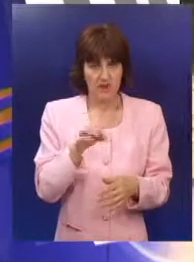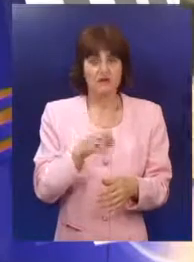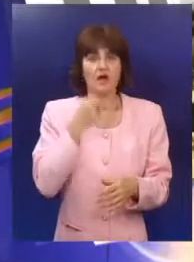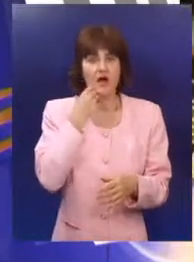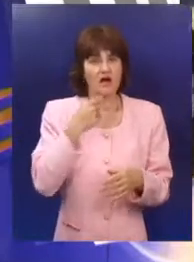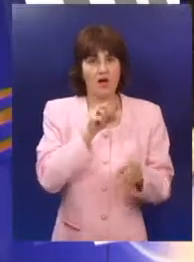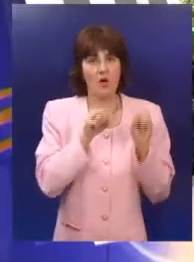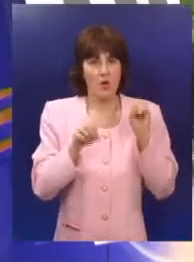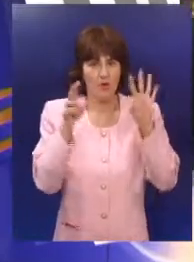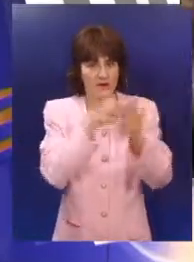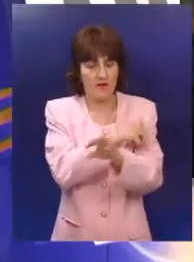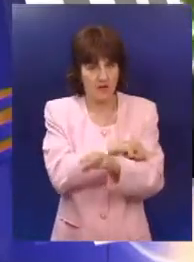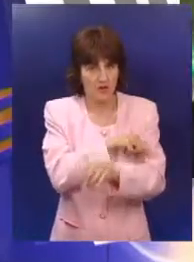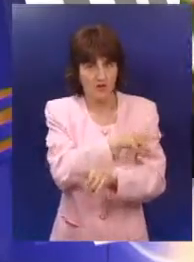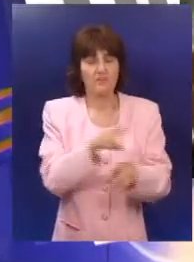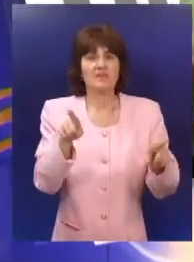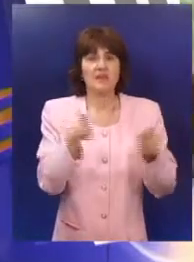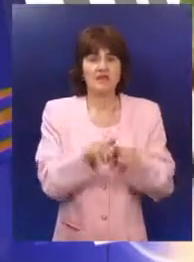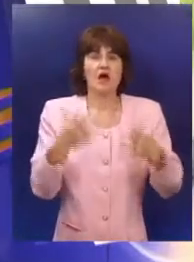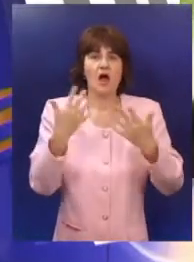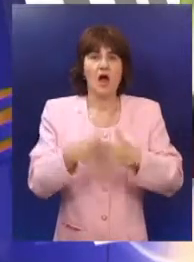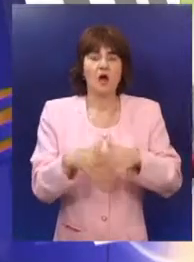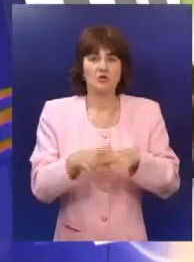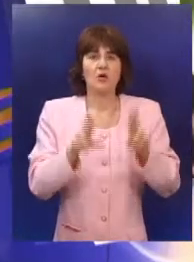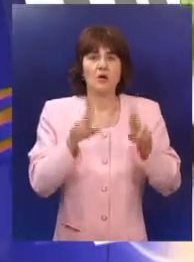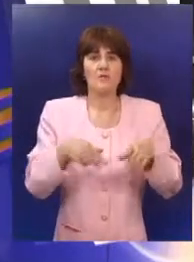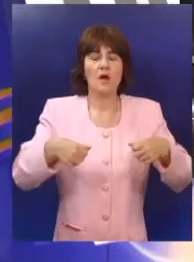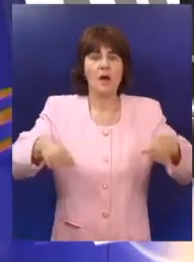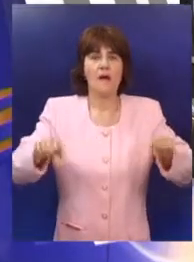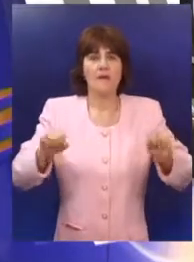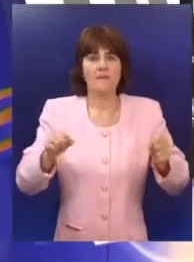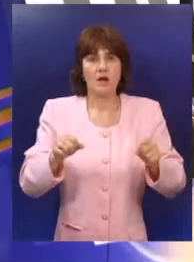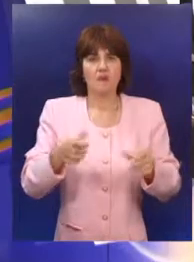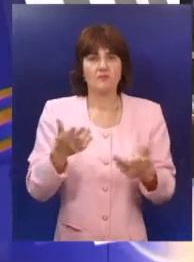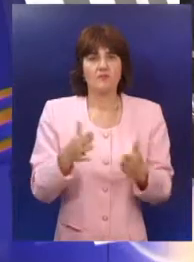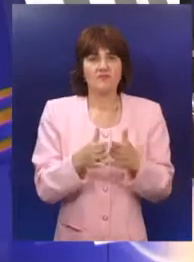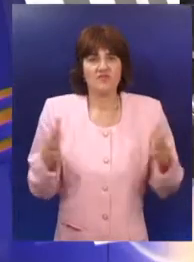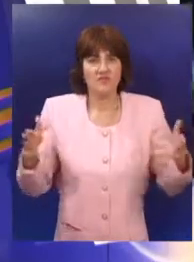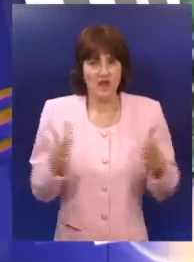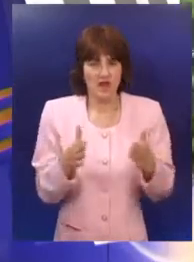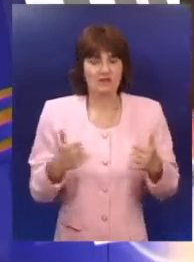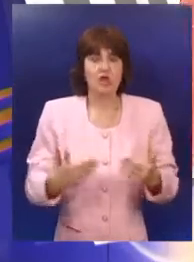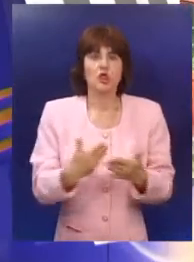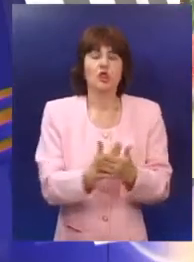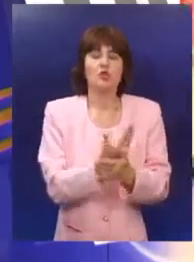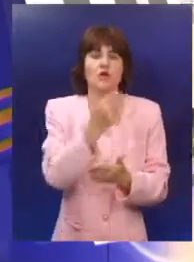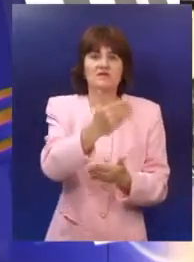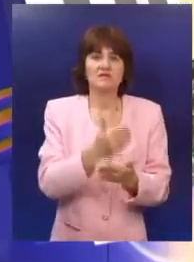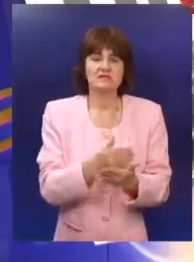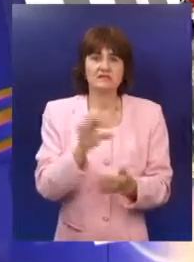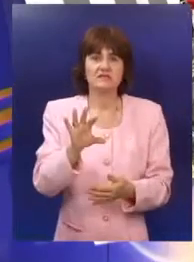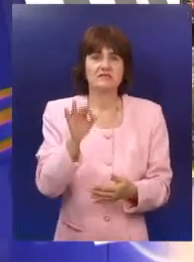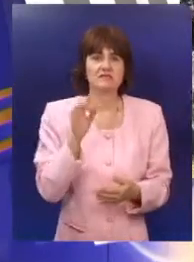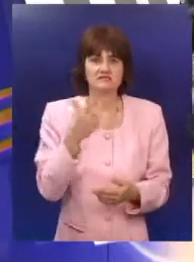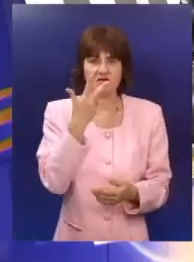nakon navršene 18. godine isto lice automatski imalo pravo da vozi motor sa neograničenom kubikažom. Po novim pravilima